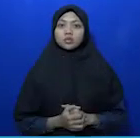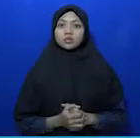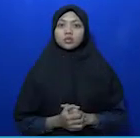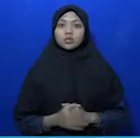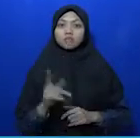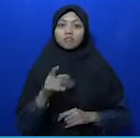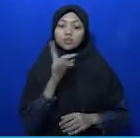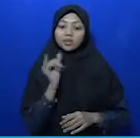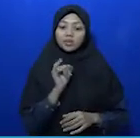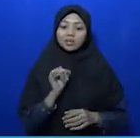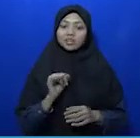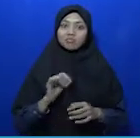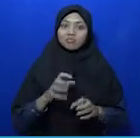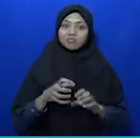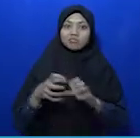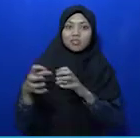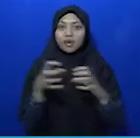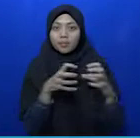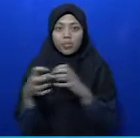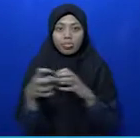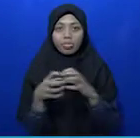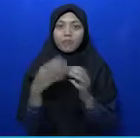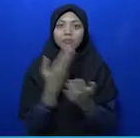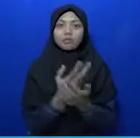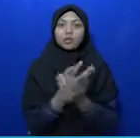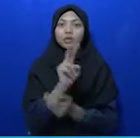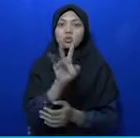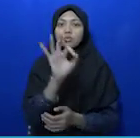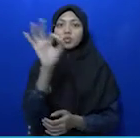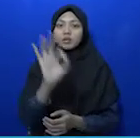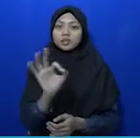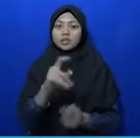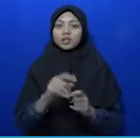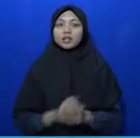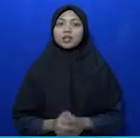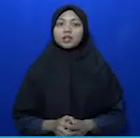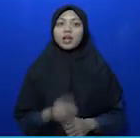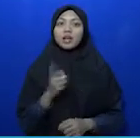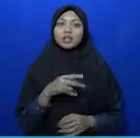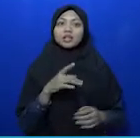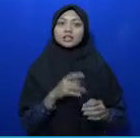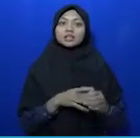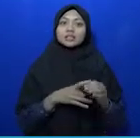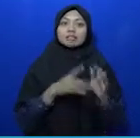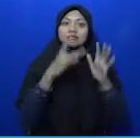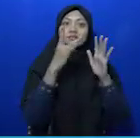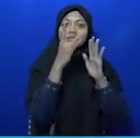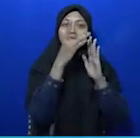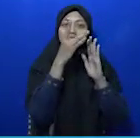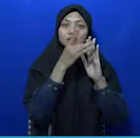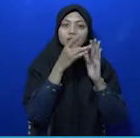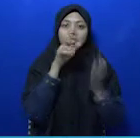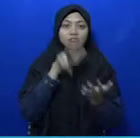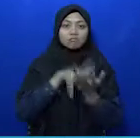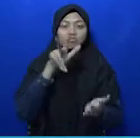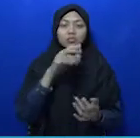20%. Nah kemudian dengan syarat akan diperpanjang. Apa mimpin kita lebih fokus kepada